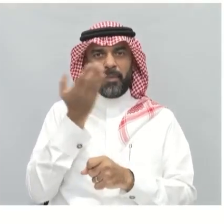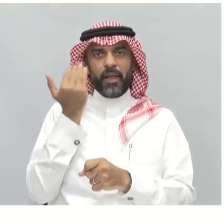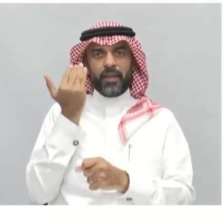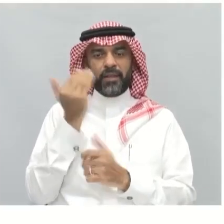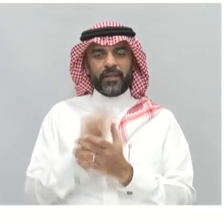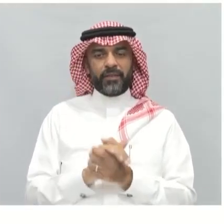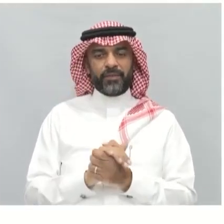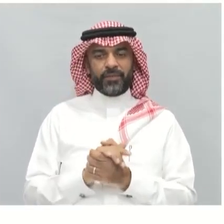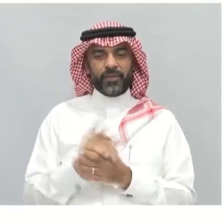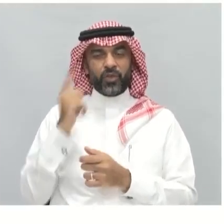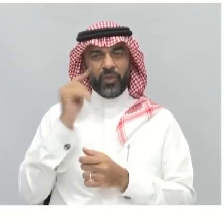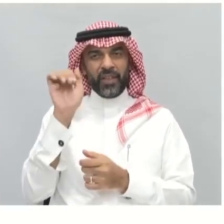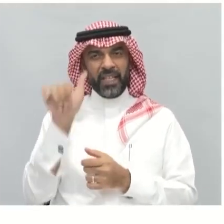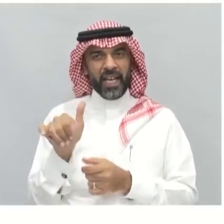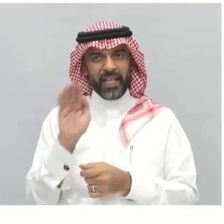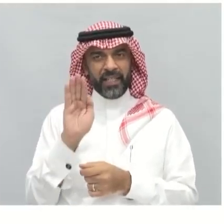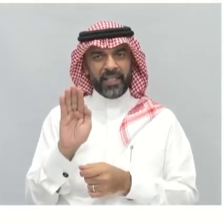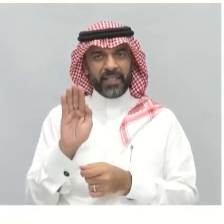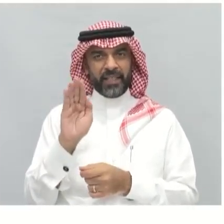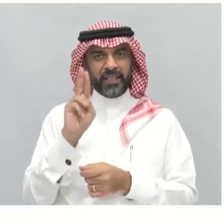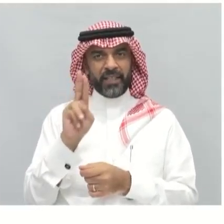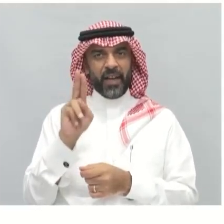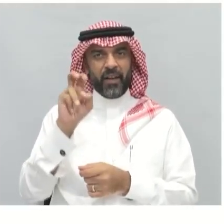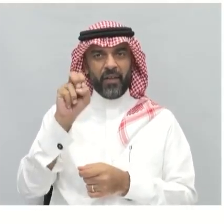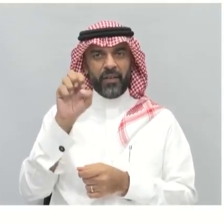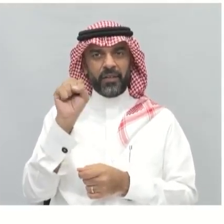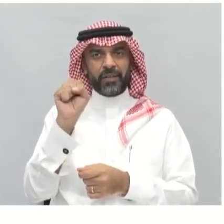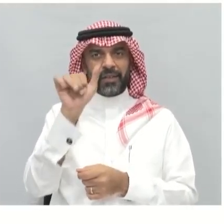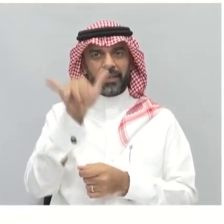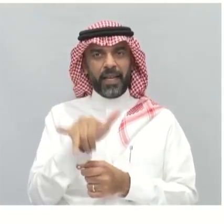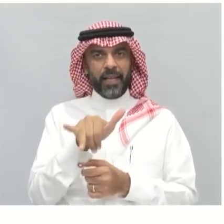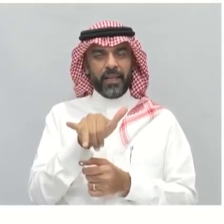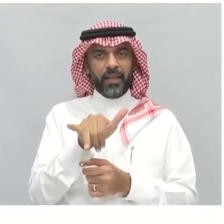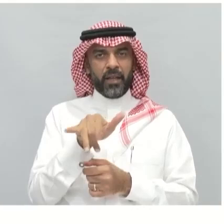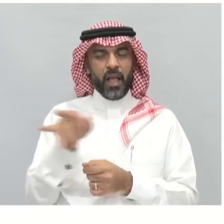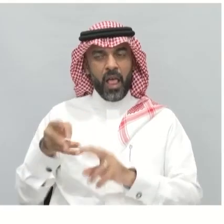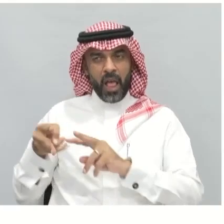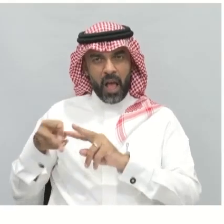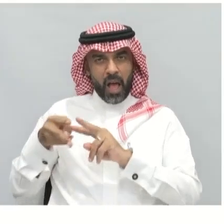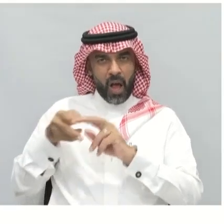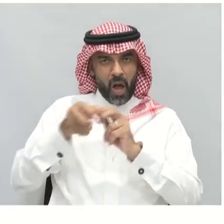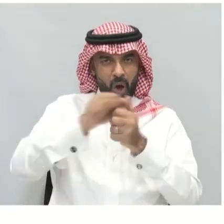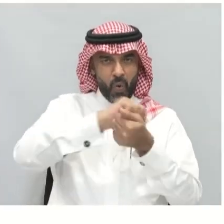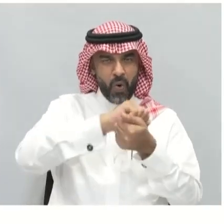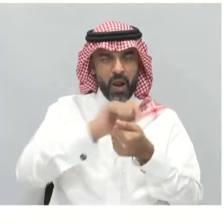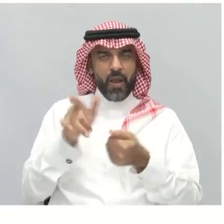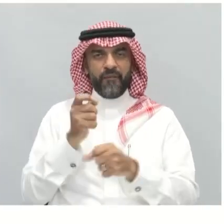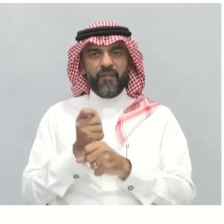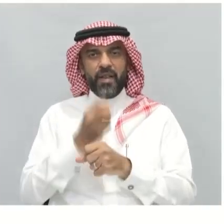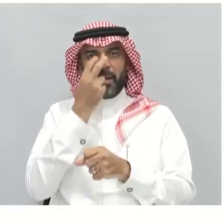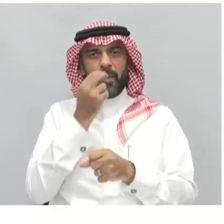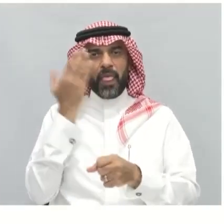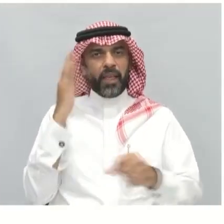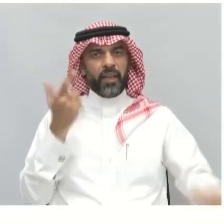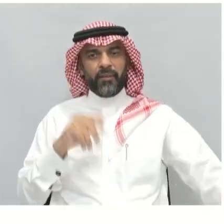ماضيه الفعل يستقصي الفعل يستقصي هذا الفعل كيف نحوله الى فعل